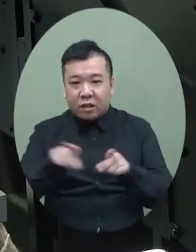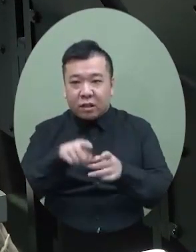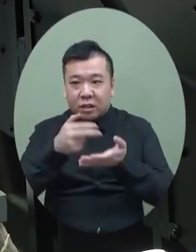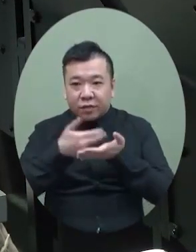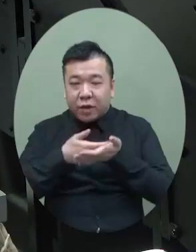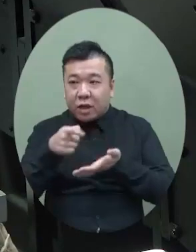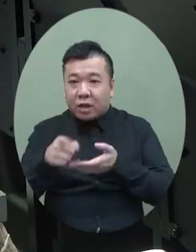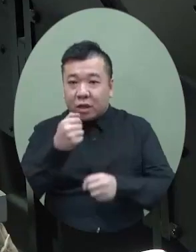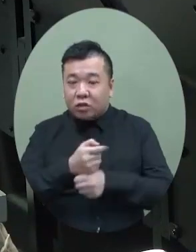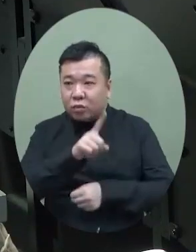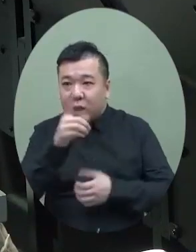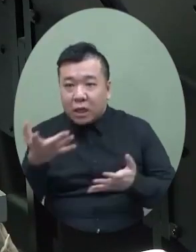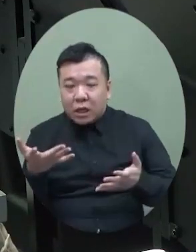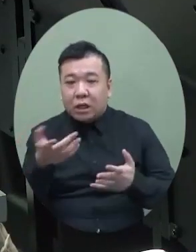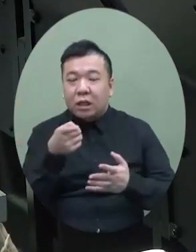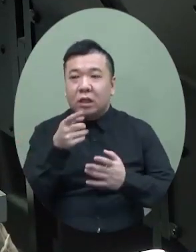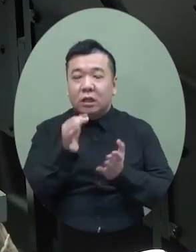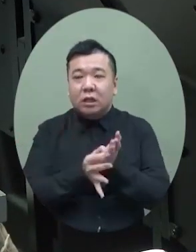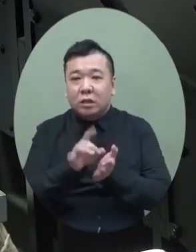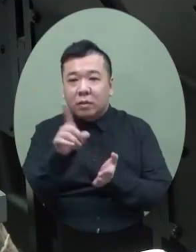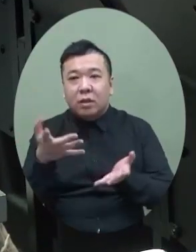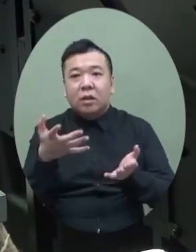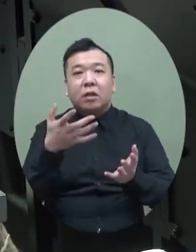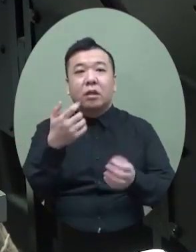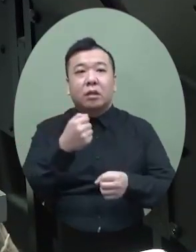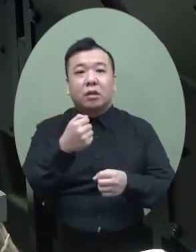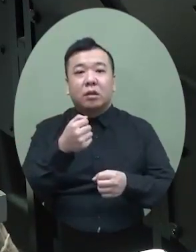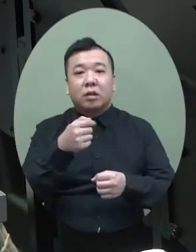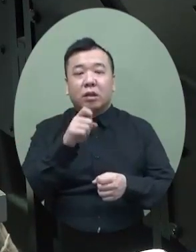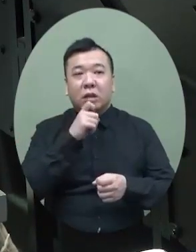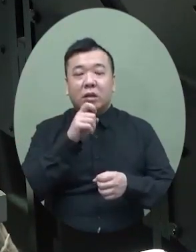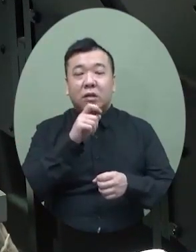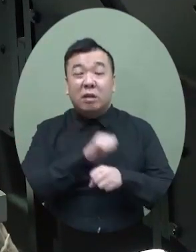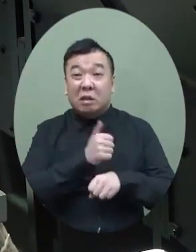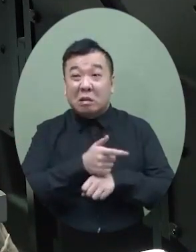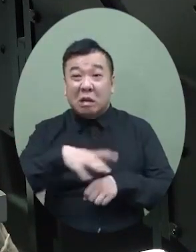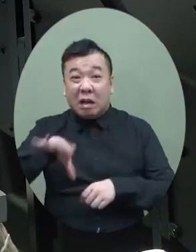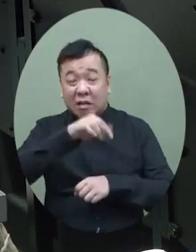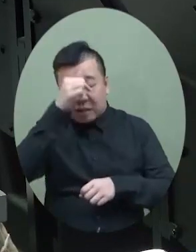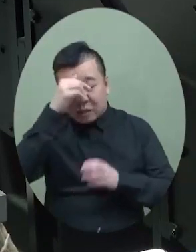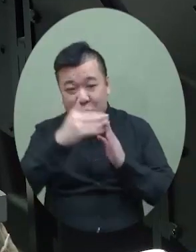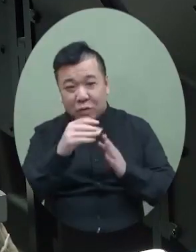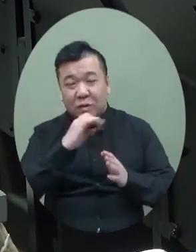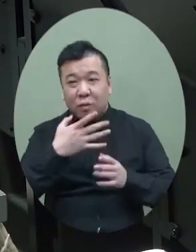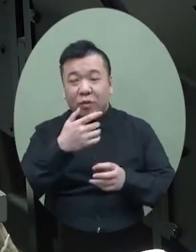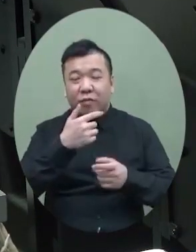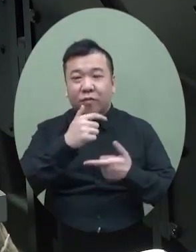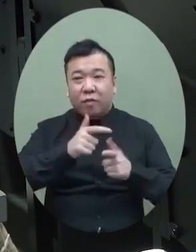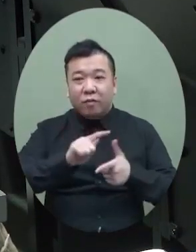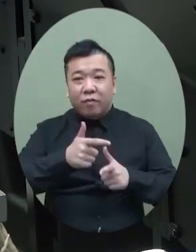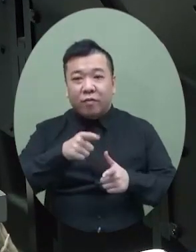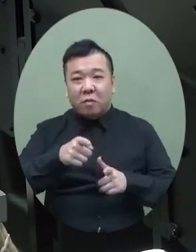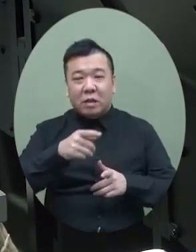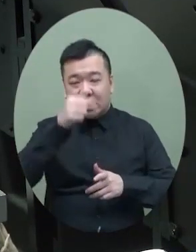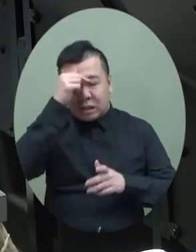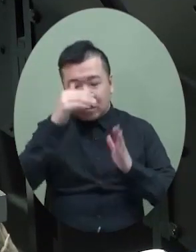同事係做邊一個位，同埋會唔會有機會成間醫院即係會有啲咩措施以防就係醫院